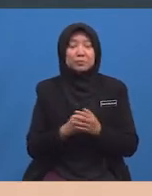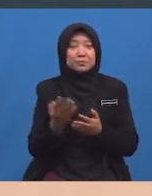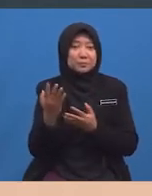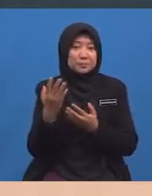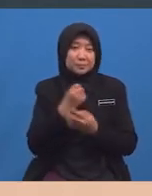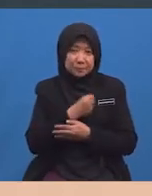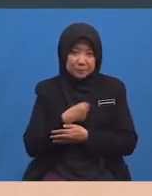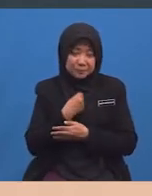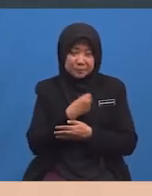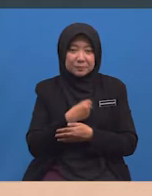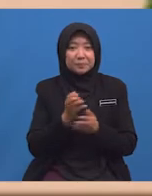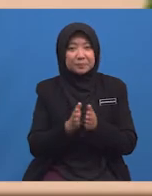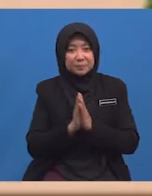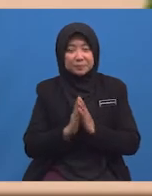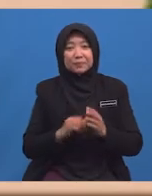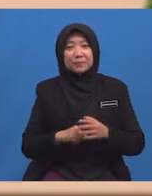dipinta.